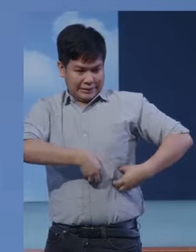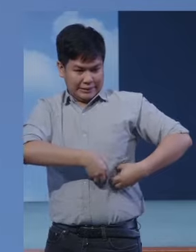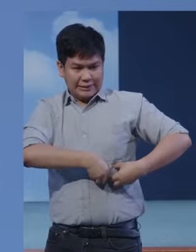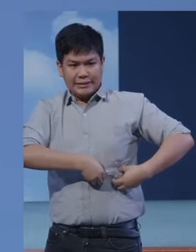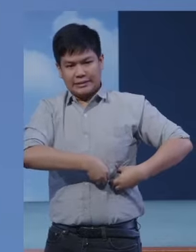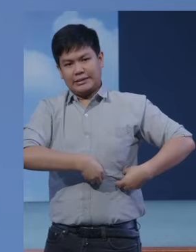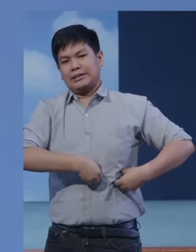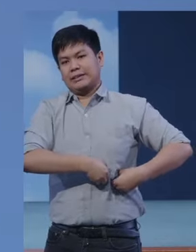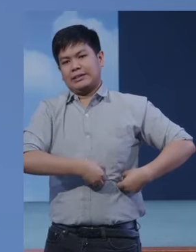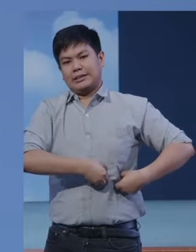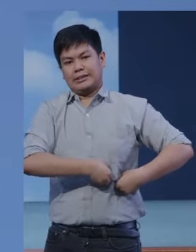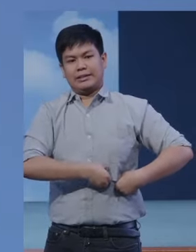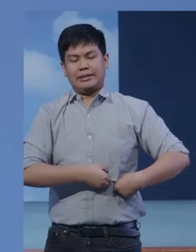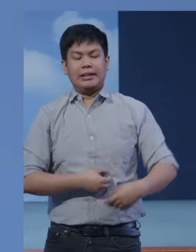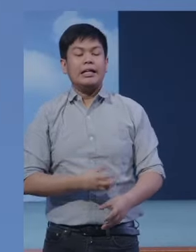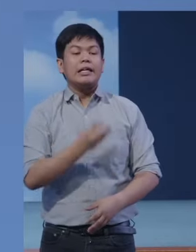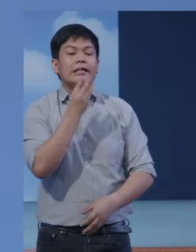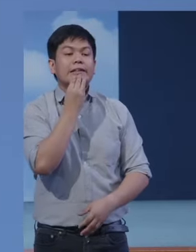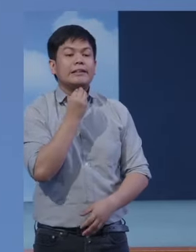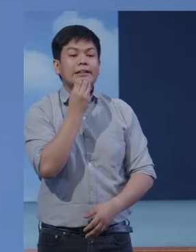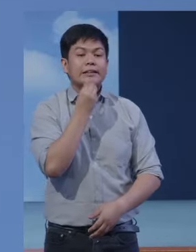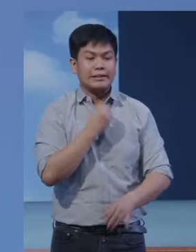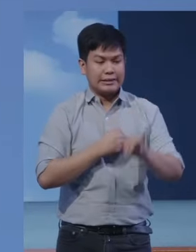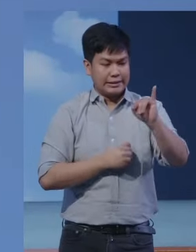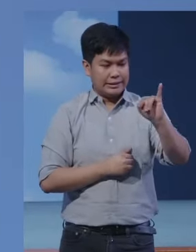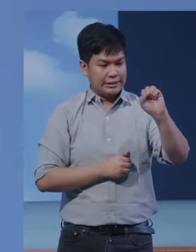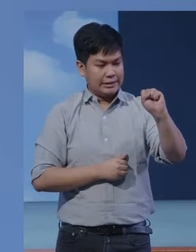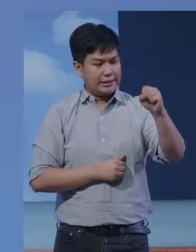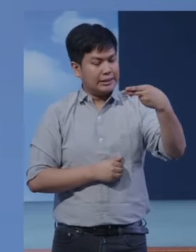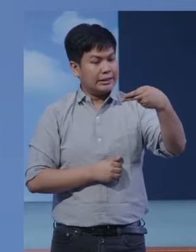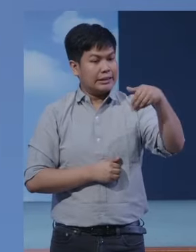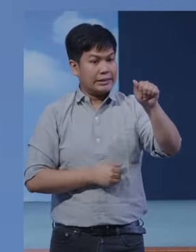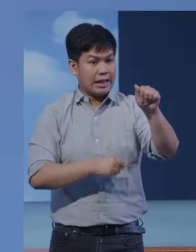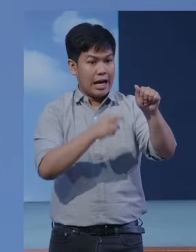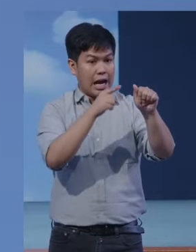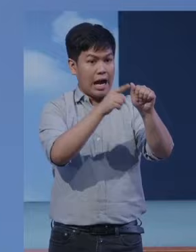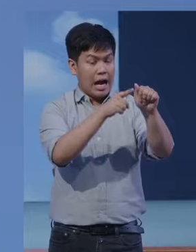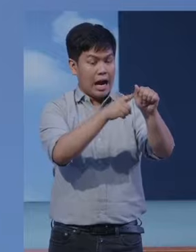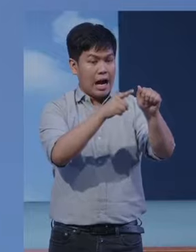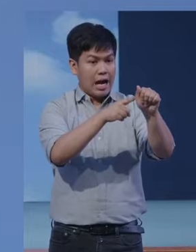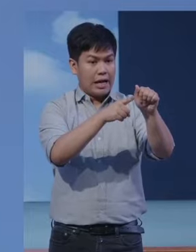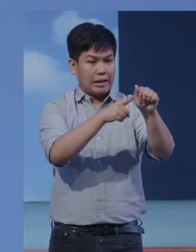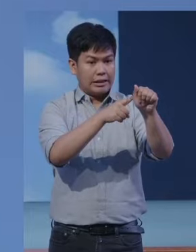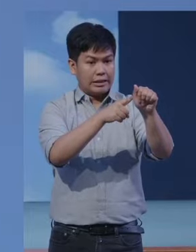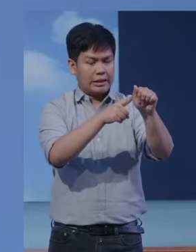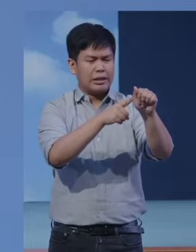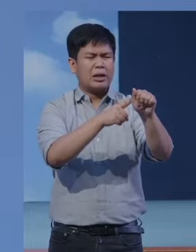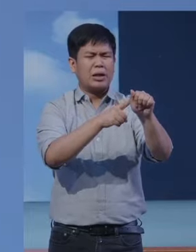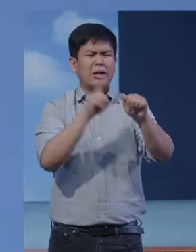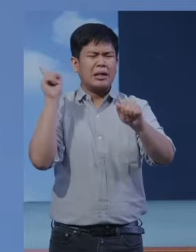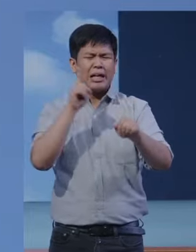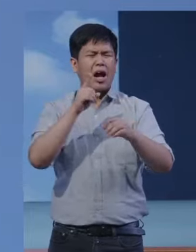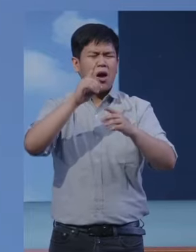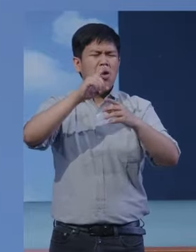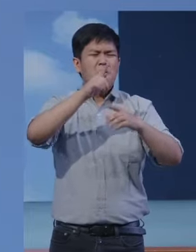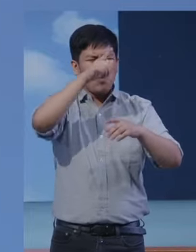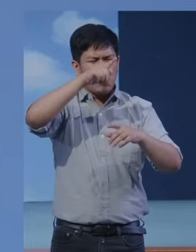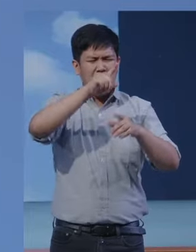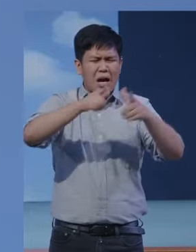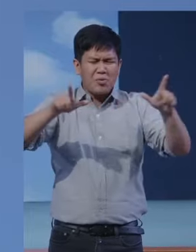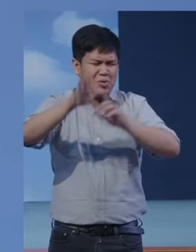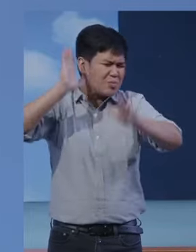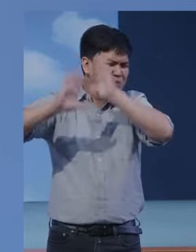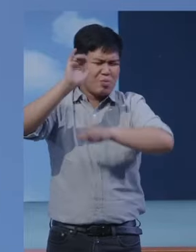is sa Hebrew po isa at is woman man hindi po natin alam k lenggwahe ni